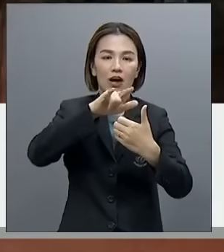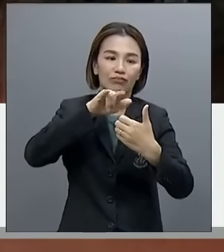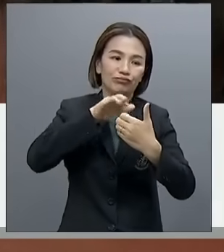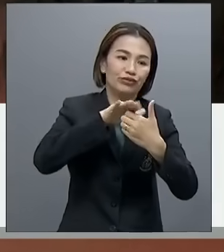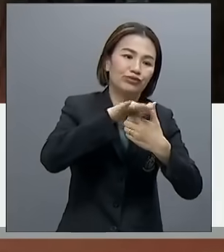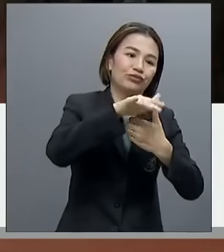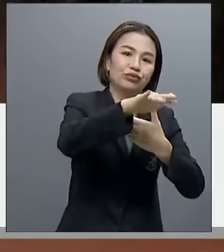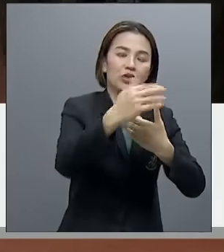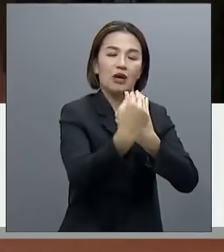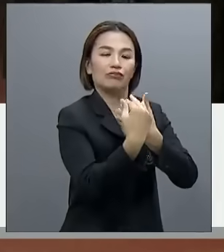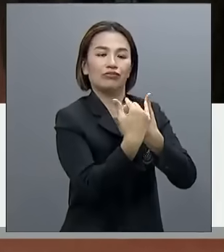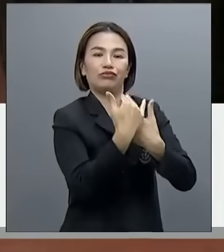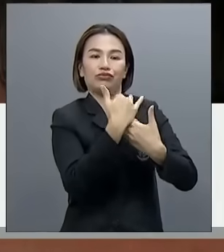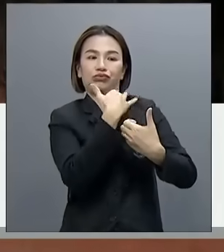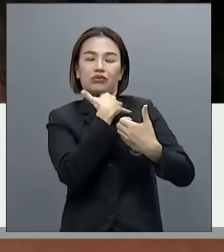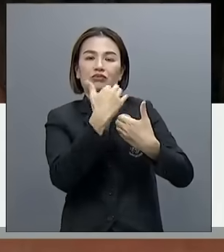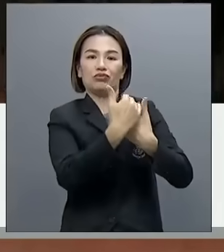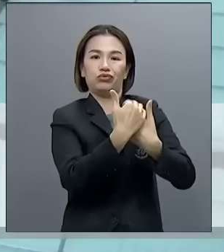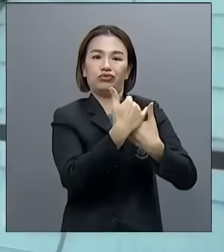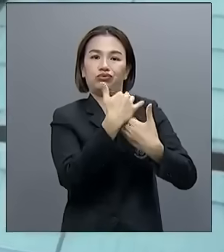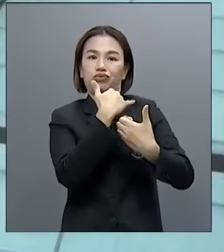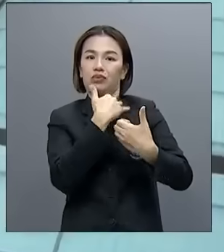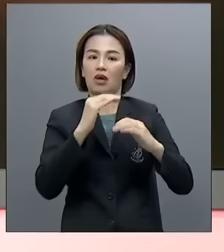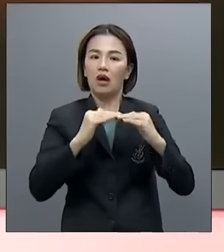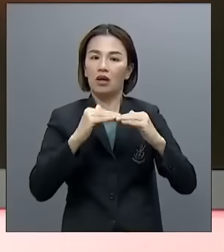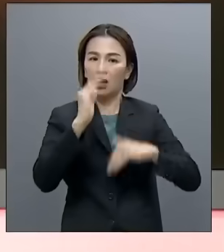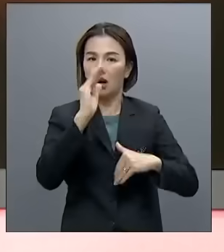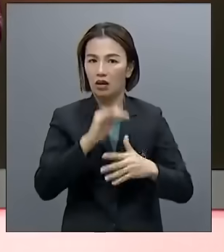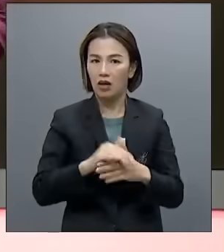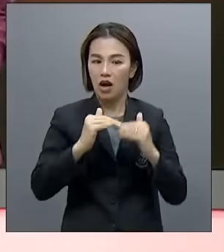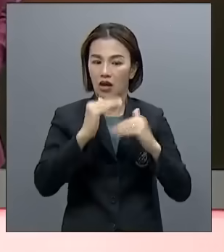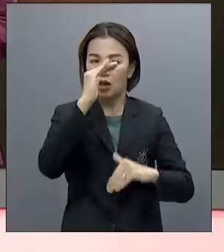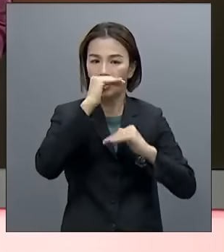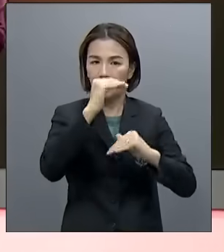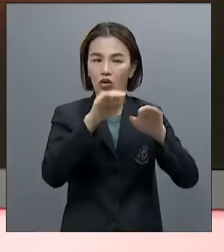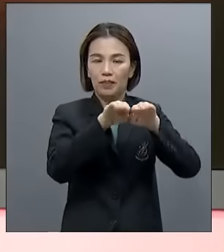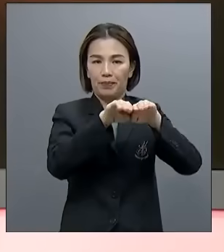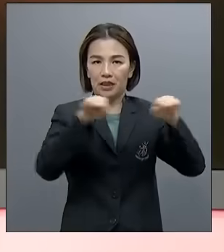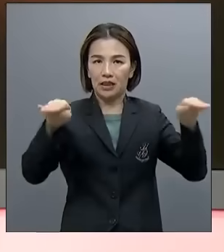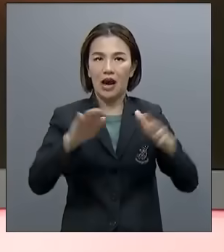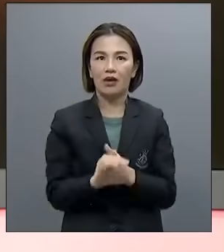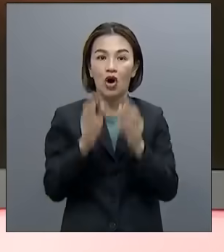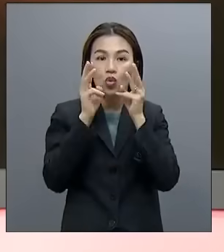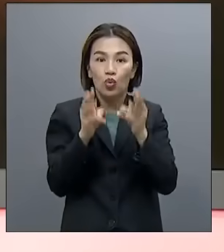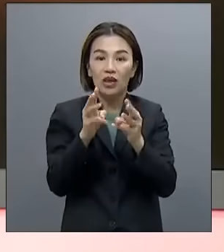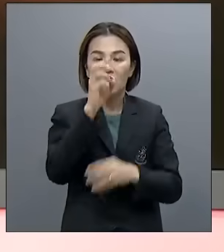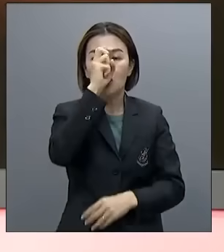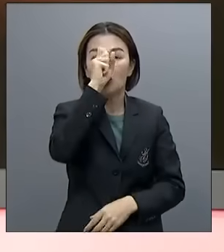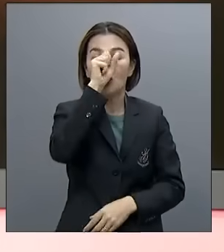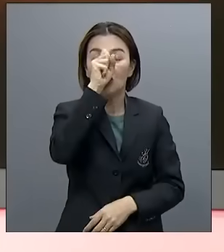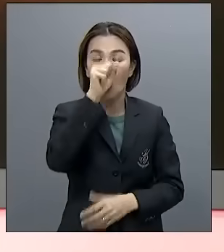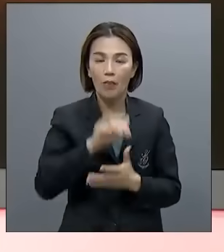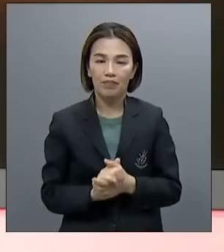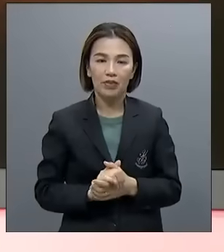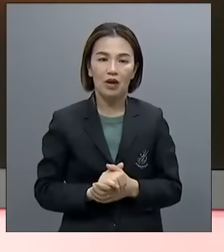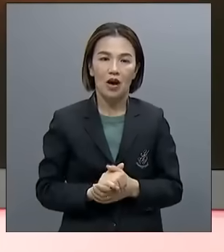พลังงานจำเพาะสูงกว่าเกณฑ์ที่ EU กำหนดค่ะวิธีการทดสอบอัตราการดูดกลืนพลังงาน